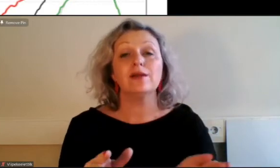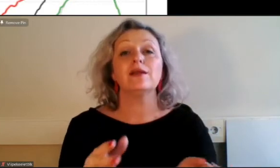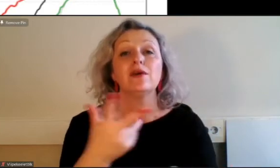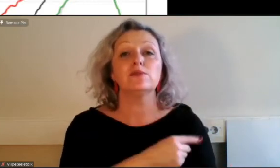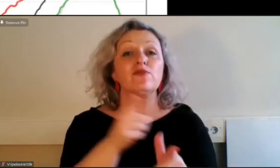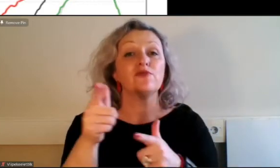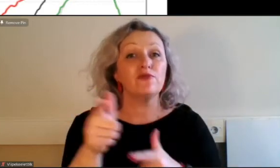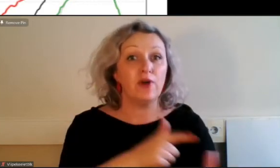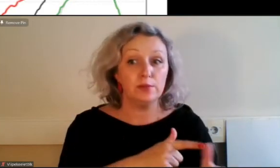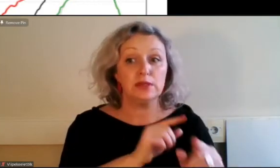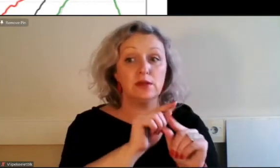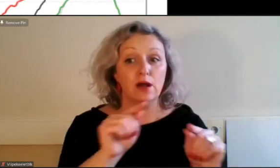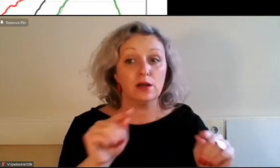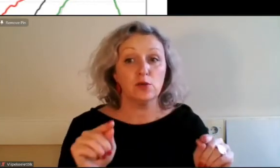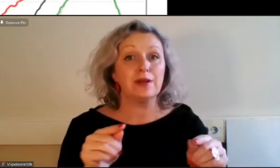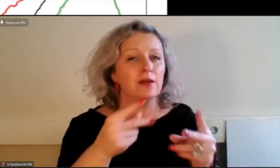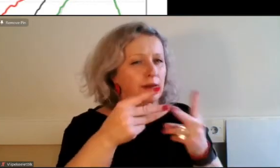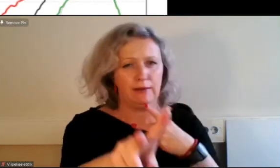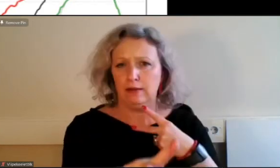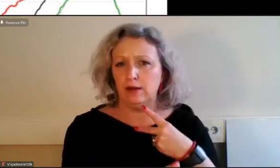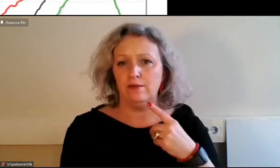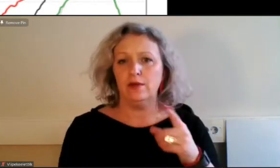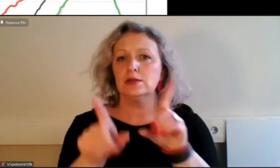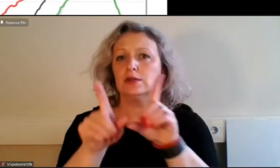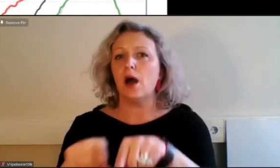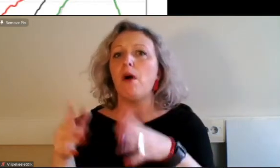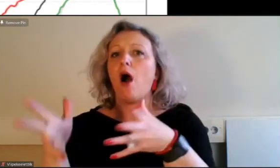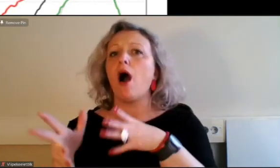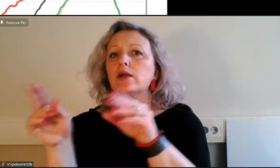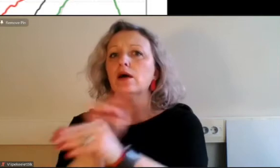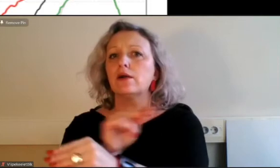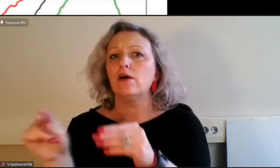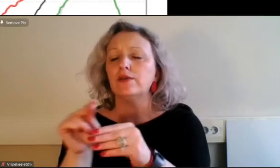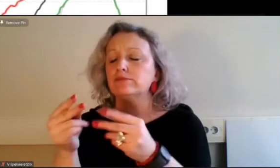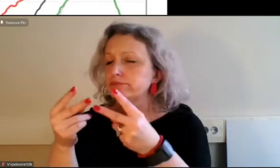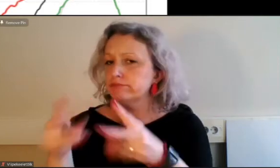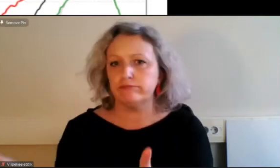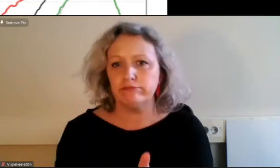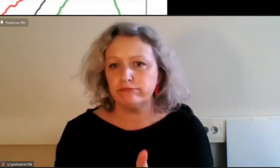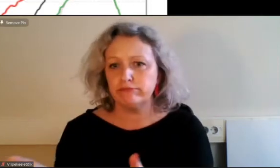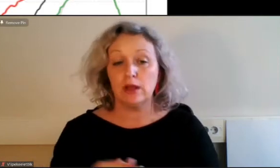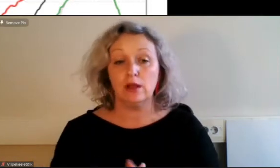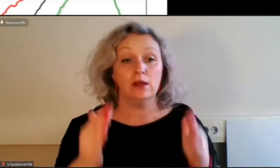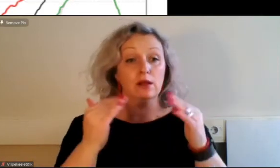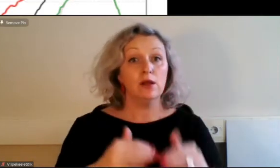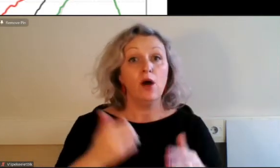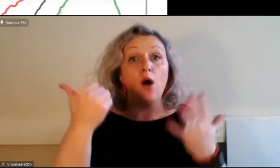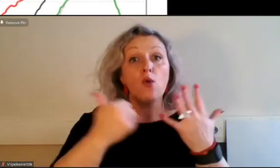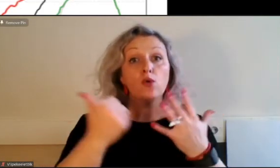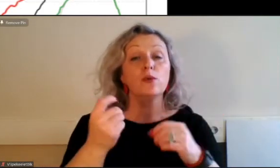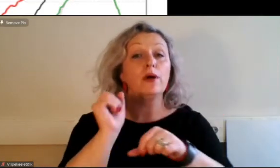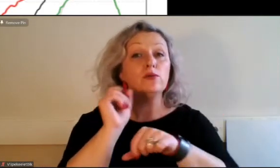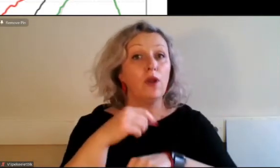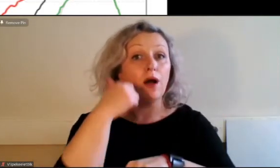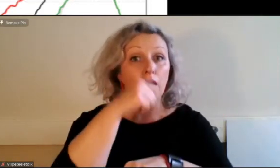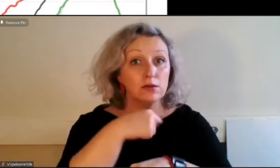läbimurdenakkusi, aga neid oli suhteliselt vähe. Ja kõige vähem oli neid, kes olid haigust põdenud, kes said korduva